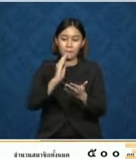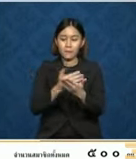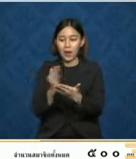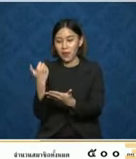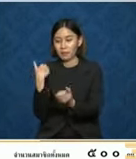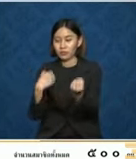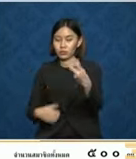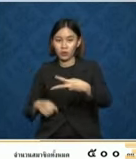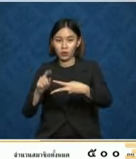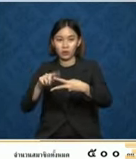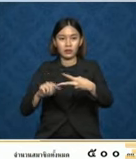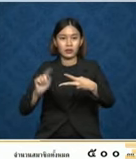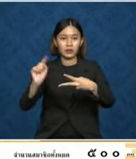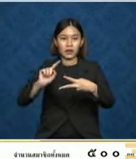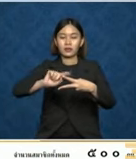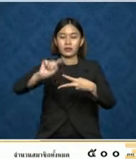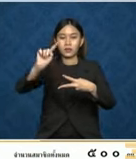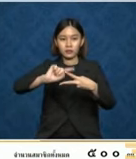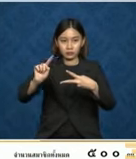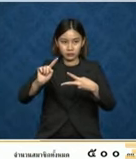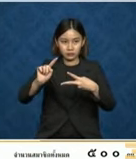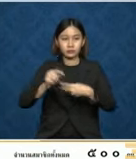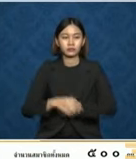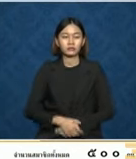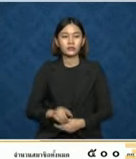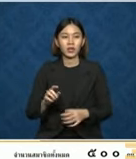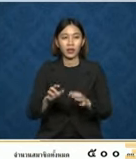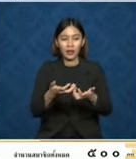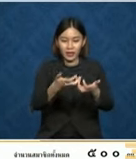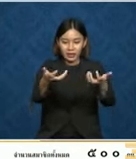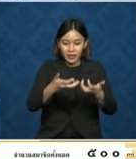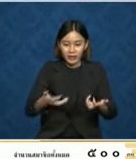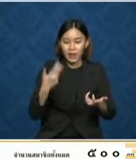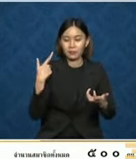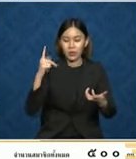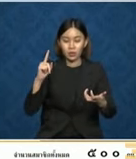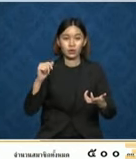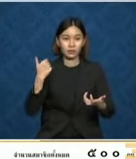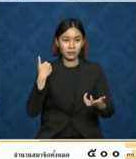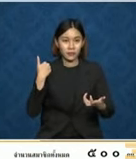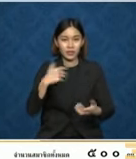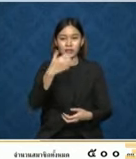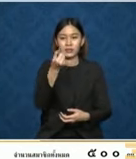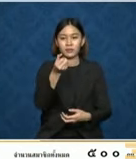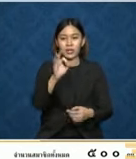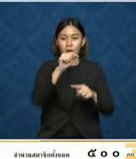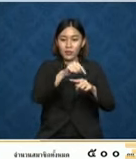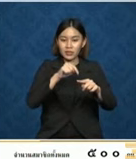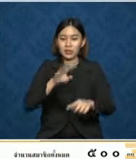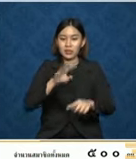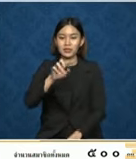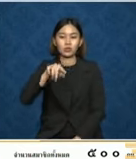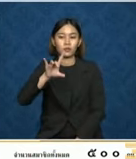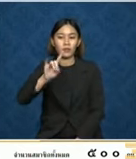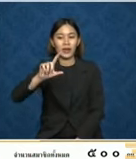กเป็นอีก2ส่วนนั่นก็คือส่วนที่1การคัดแยกและนำไปใช้ประโยชน์ 19% หรือ 4.8 ล้